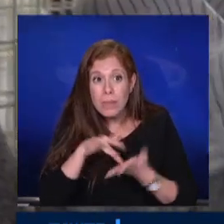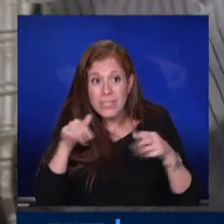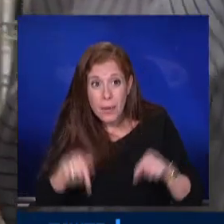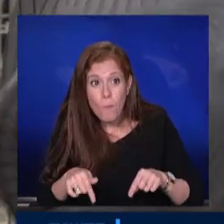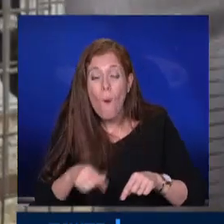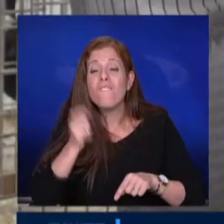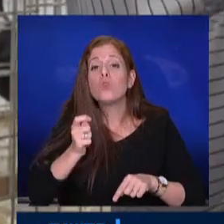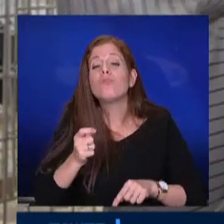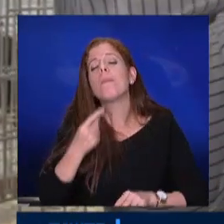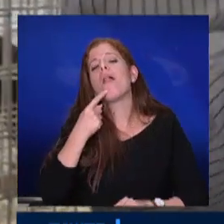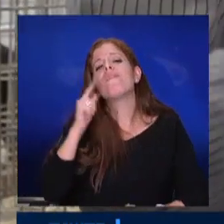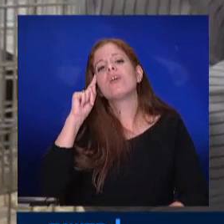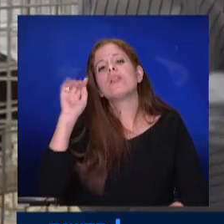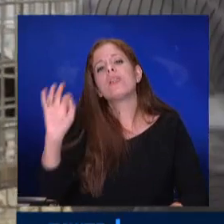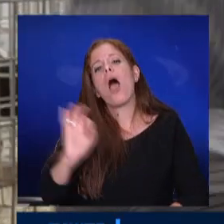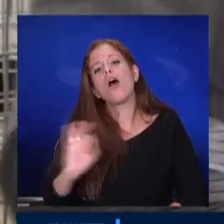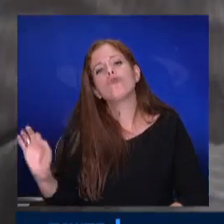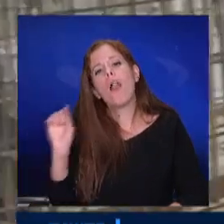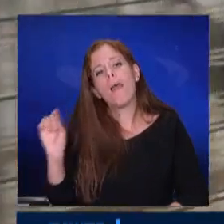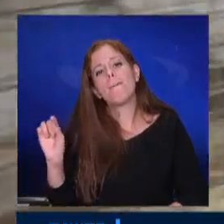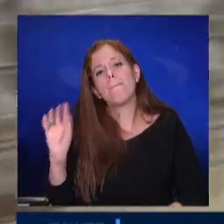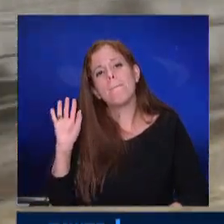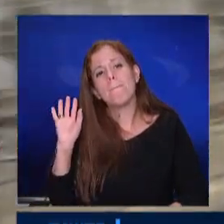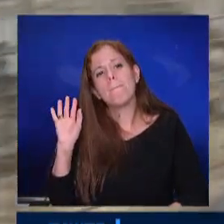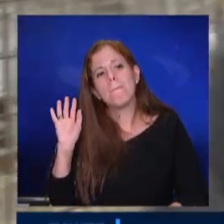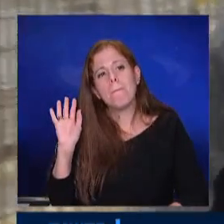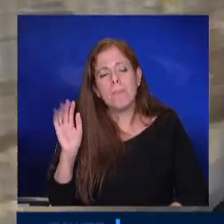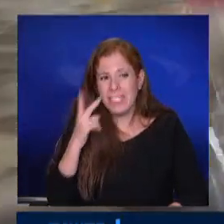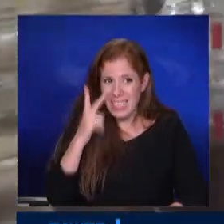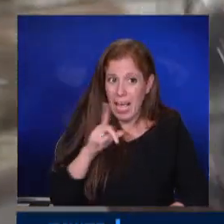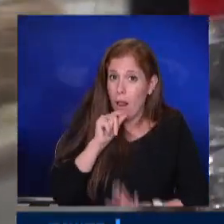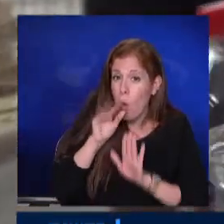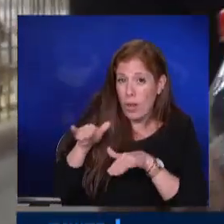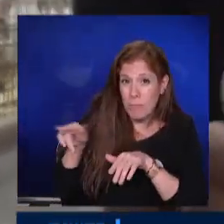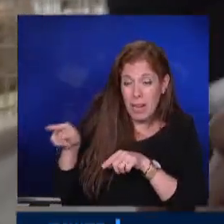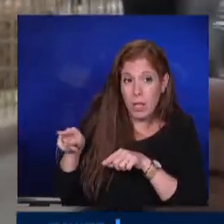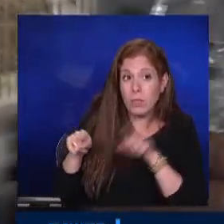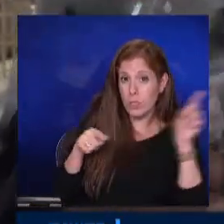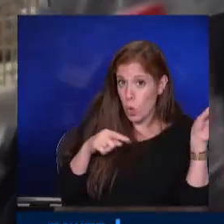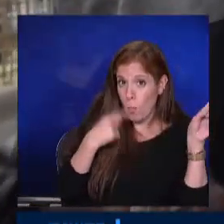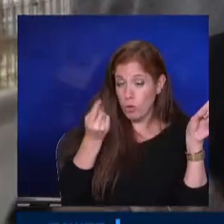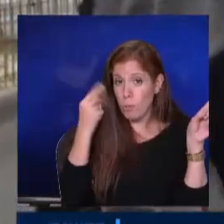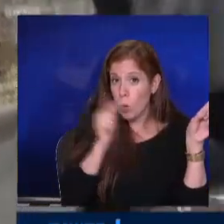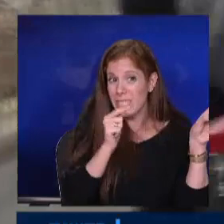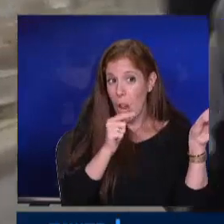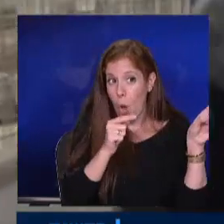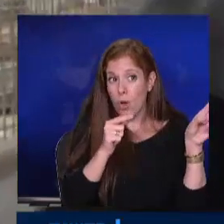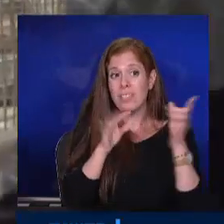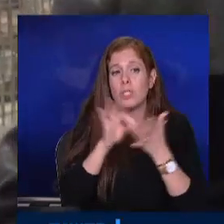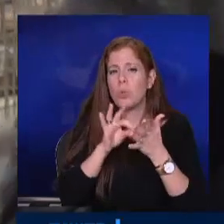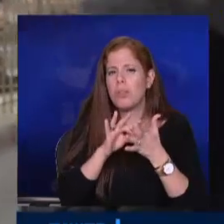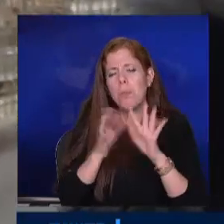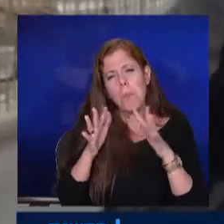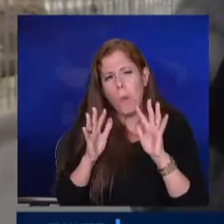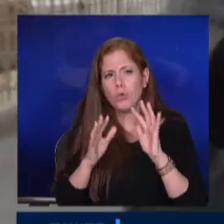ושופטים לפי דעת שלהם. תסתכל על העיונים האלה, היו אצלו, הוא טוען. ציונים, לא